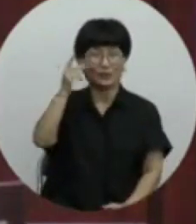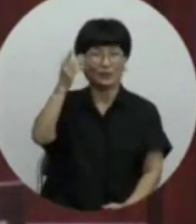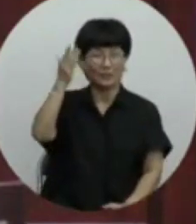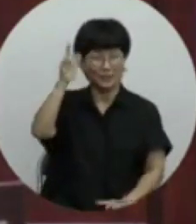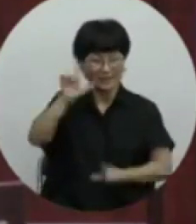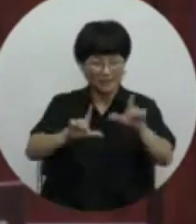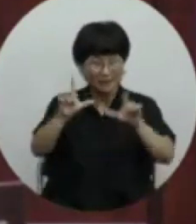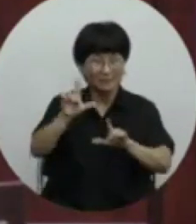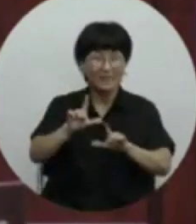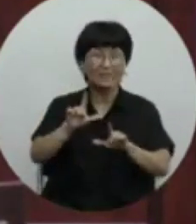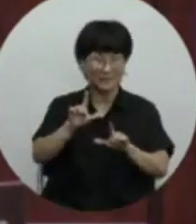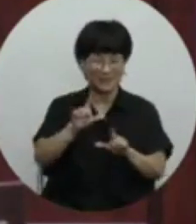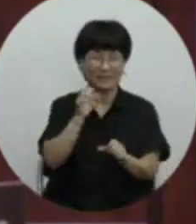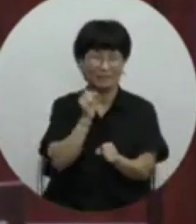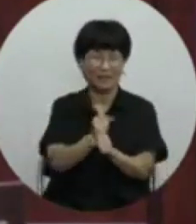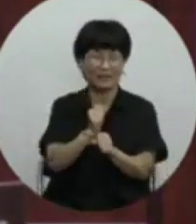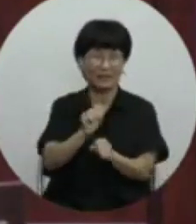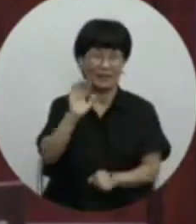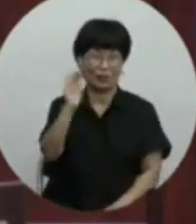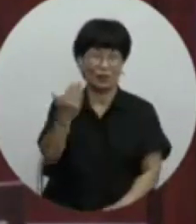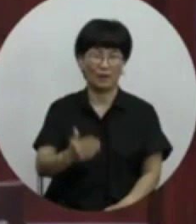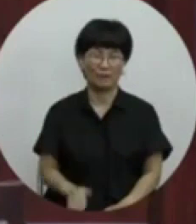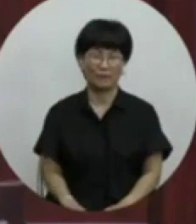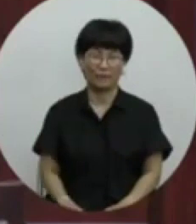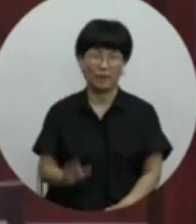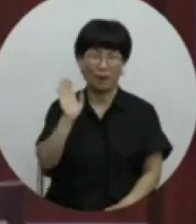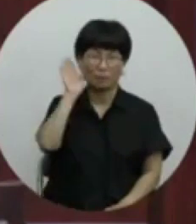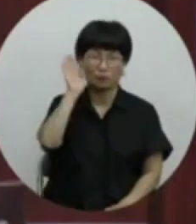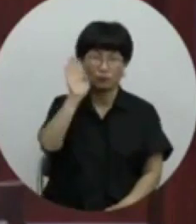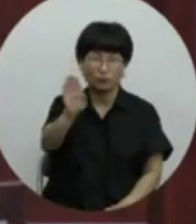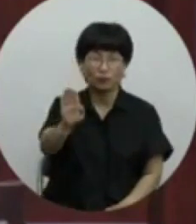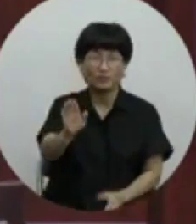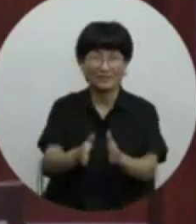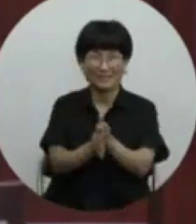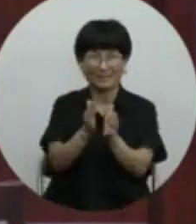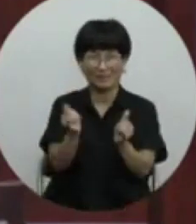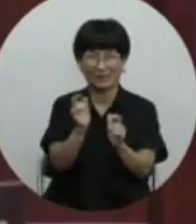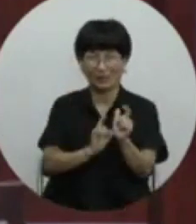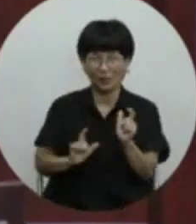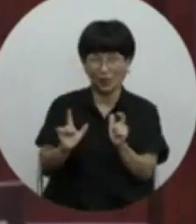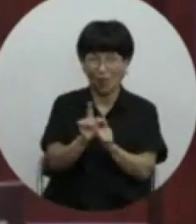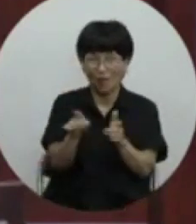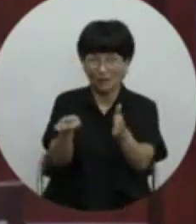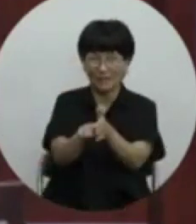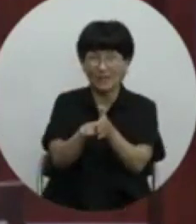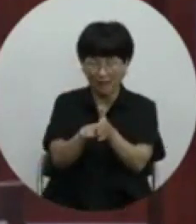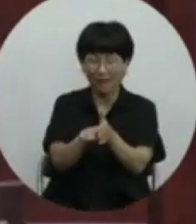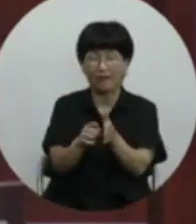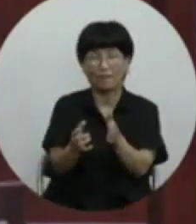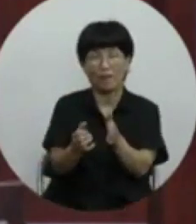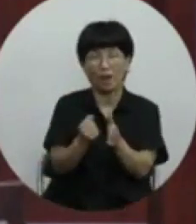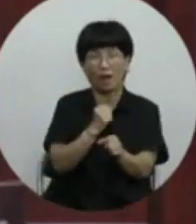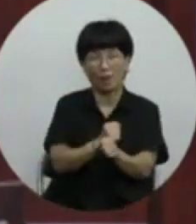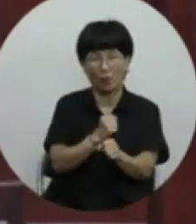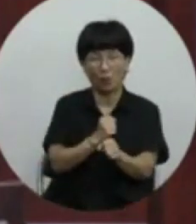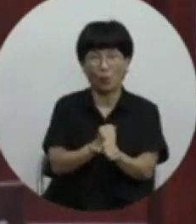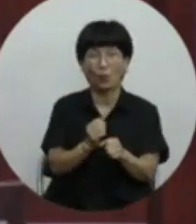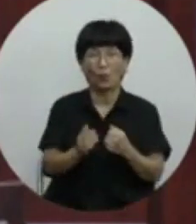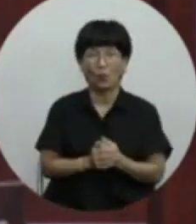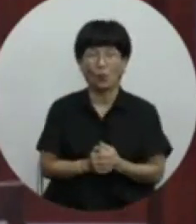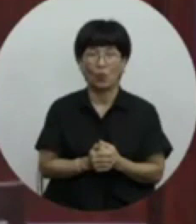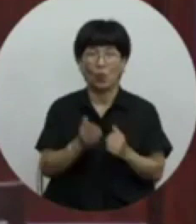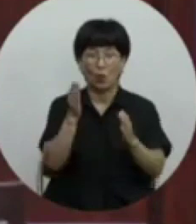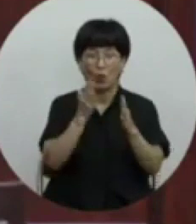전국으로 알리는 계기가 되었습니다. 앞으로도 시민에게 더욱 신뢰받고 공직자가 함께